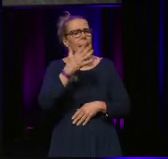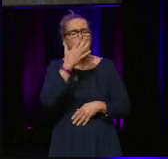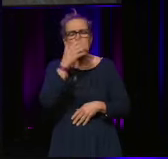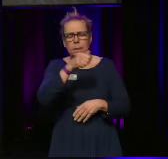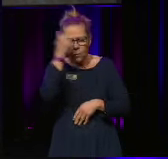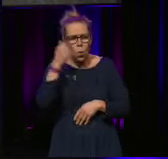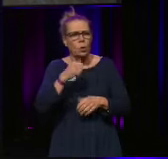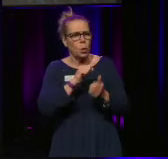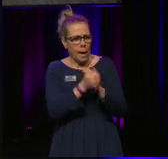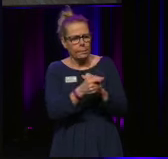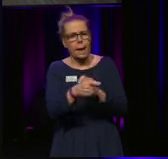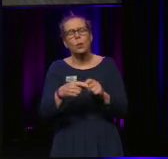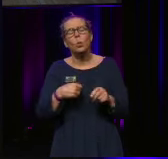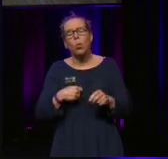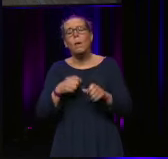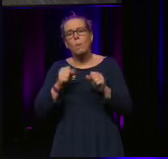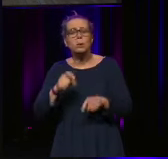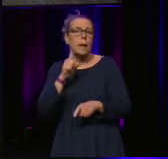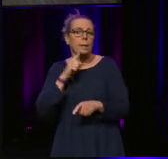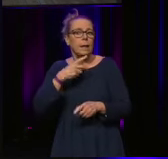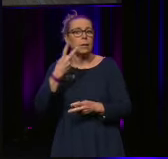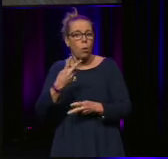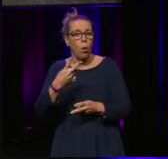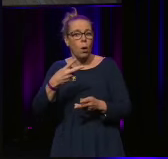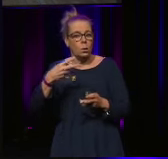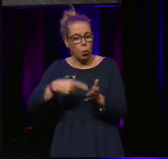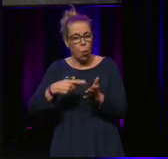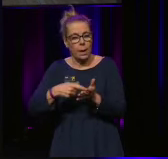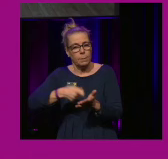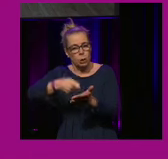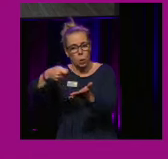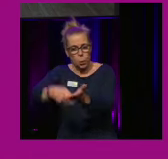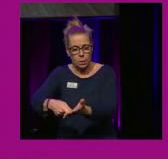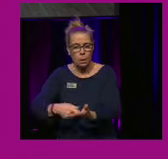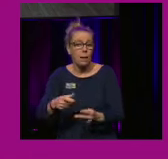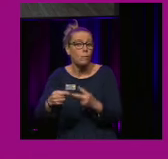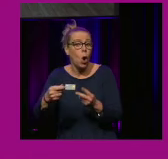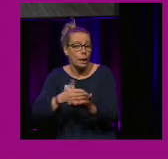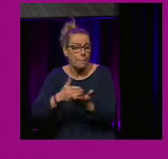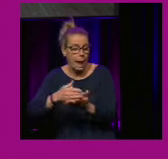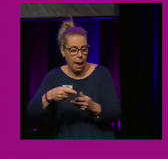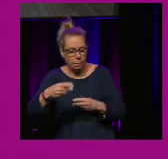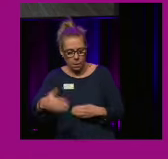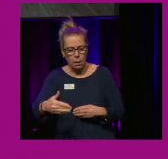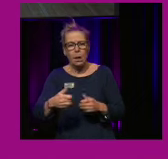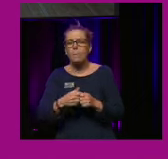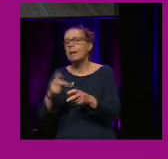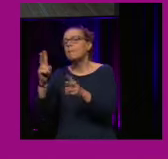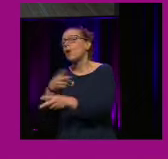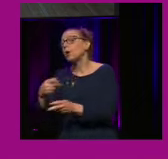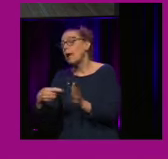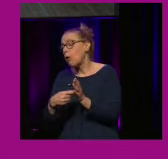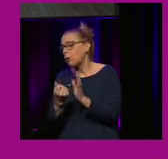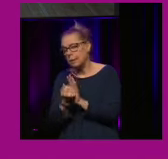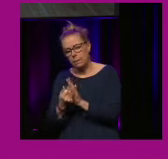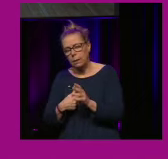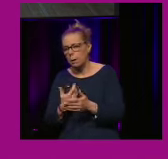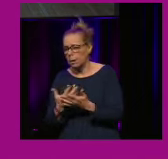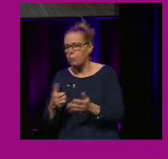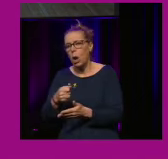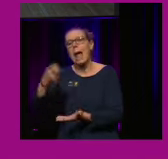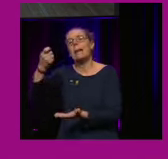grundlag ändras ju med 2 beslut, likalydande beslut, med val emellan. Och det är, så är det ju inte med vanliga lagar, de antas ju med